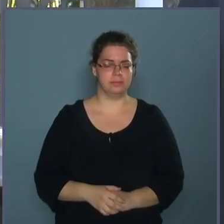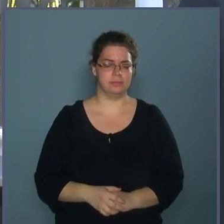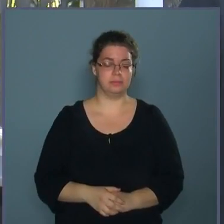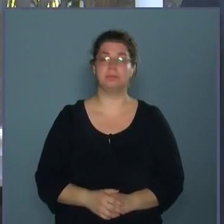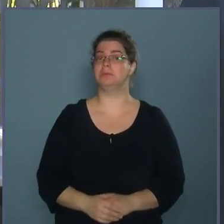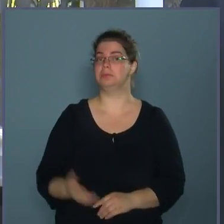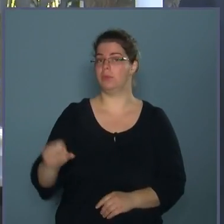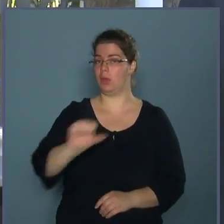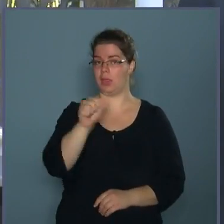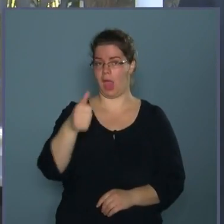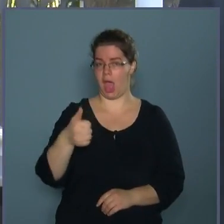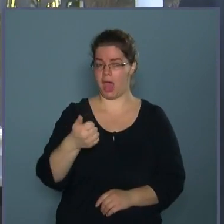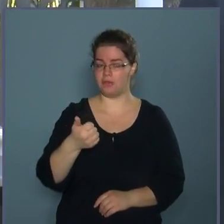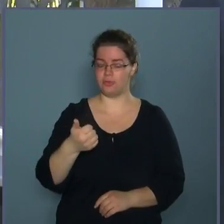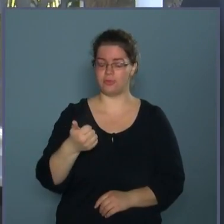az első